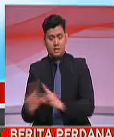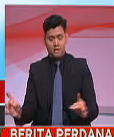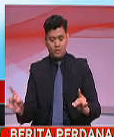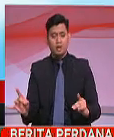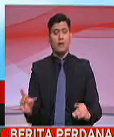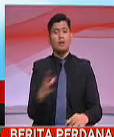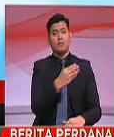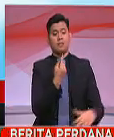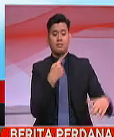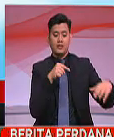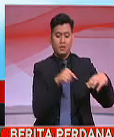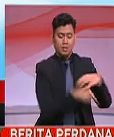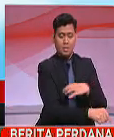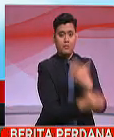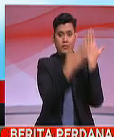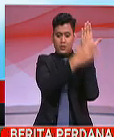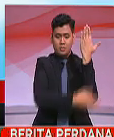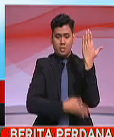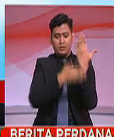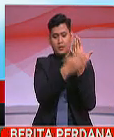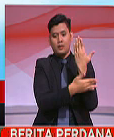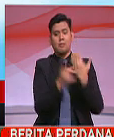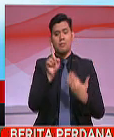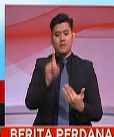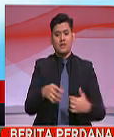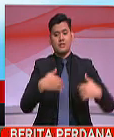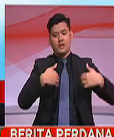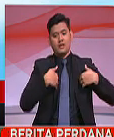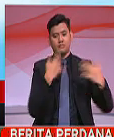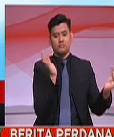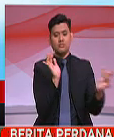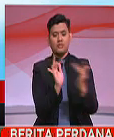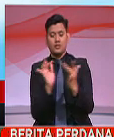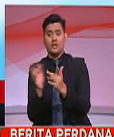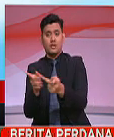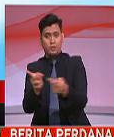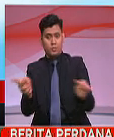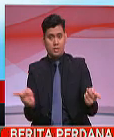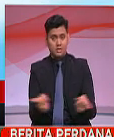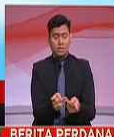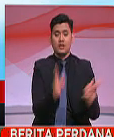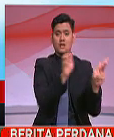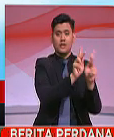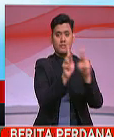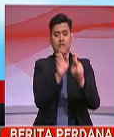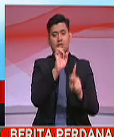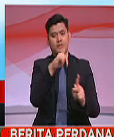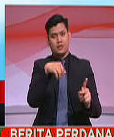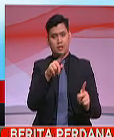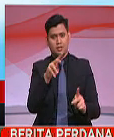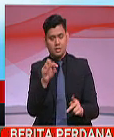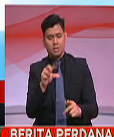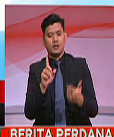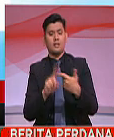kenyataan mcmc memaklumkan ini isu kesalinghubungan yang berlaku di beberapa lokasi meliputi Kampung sepet alam dan